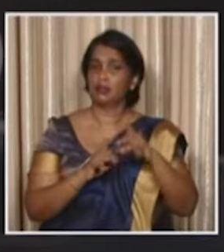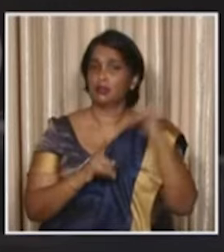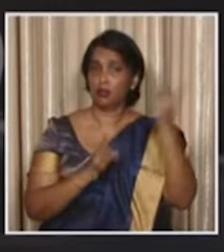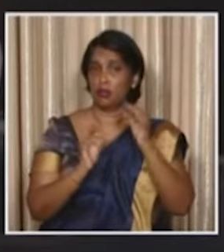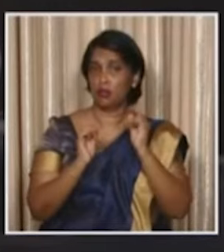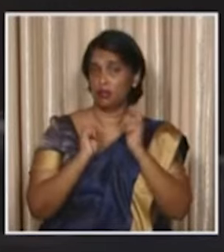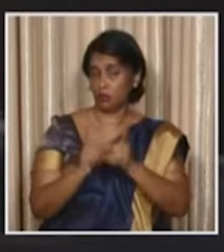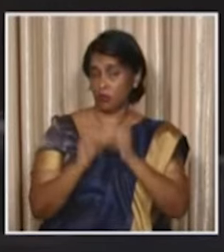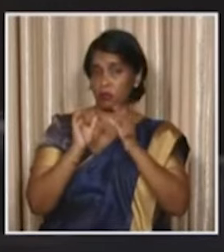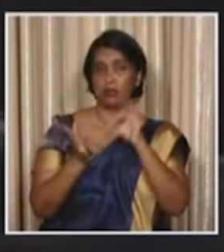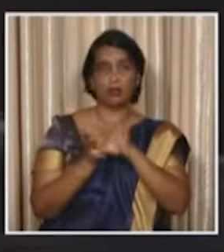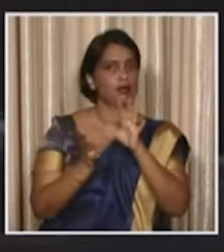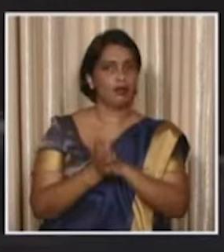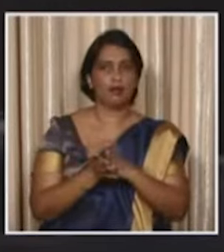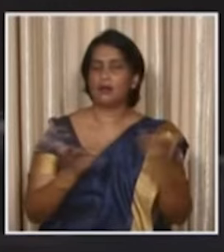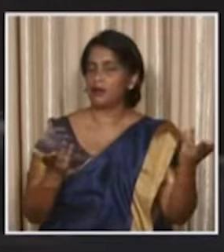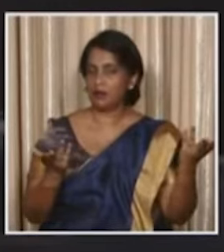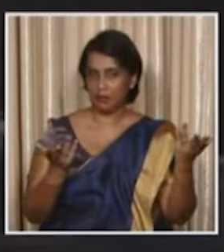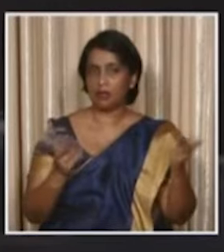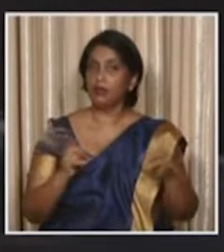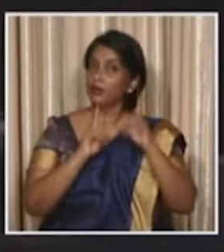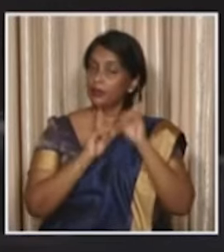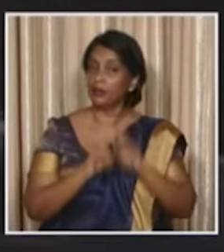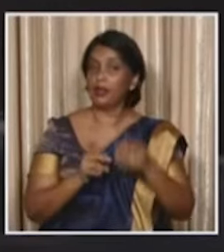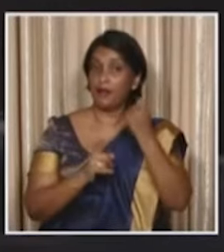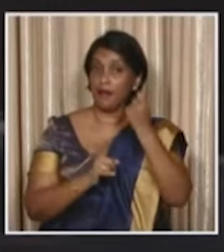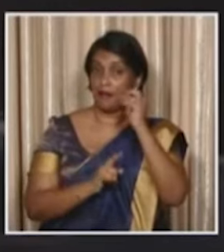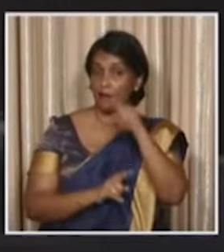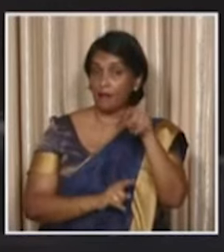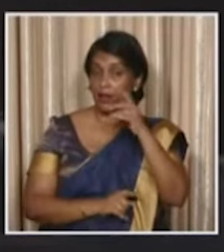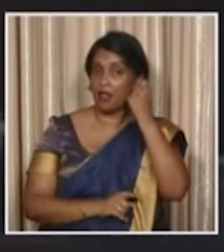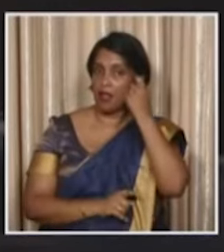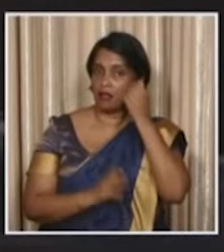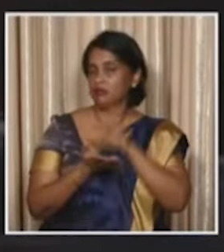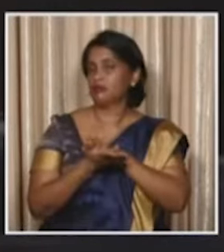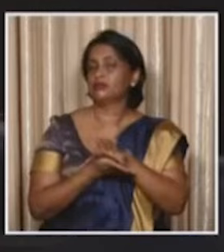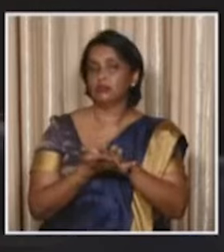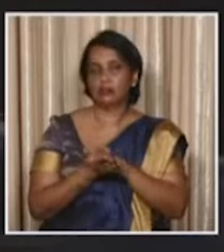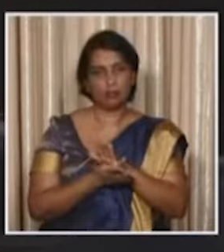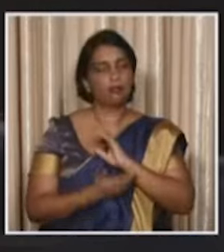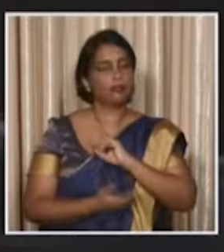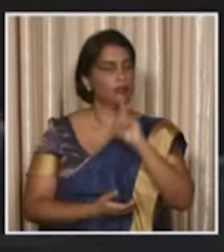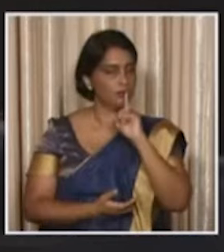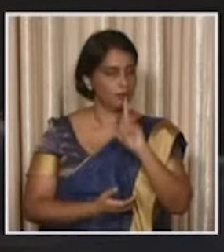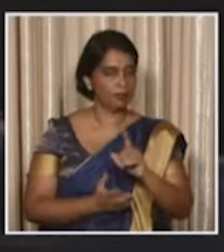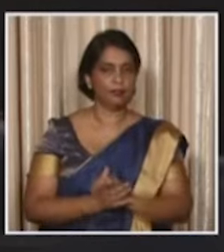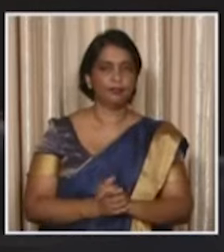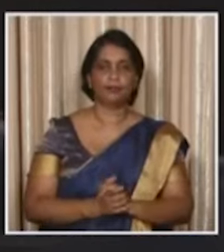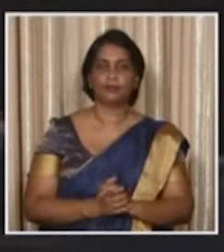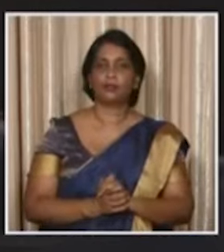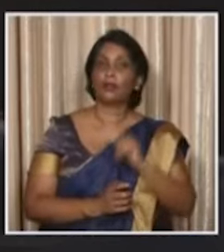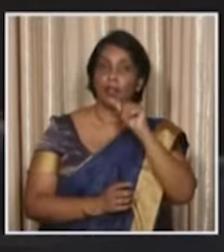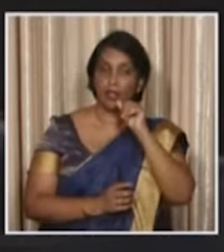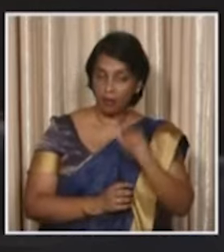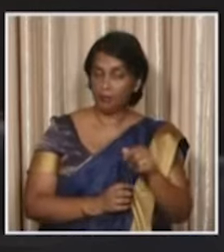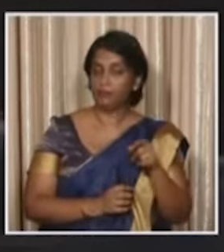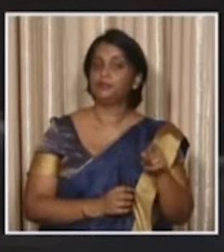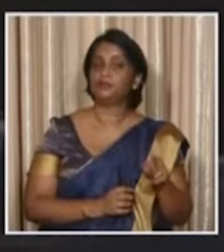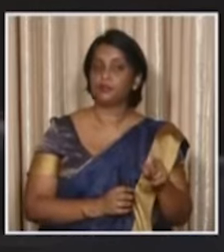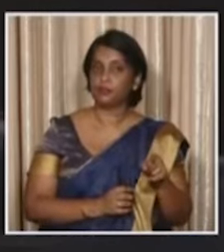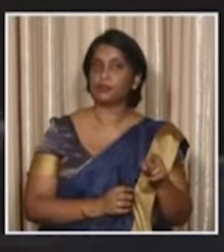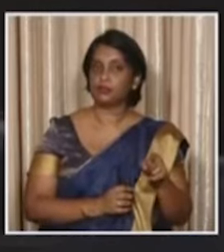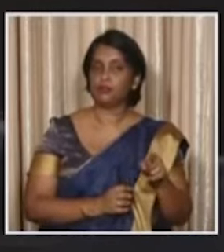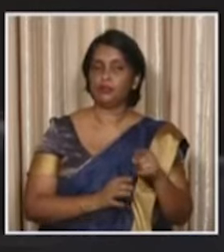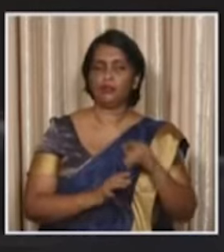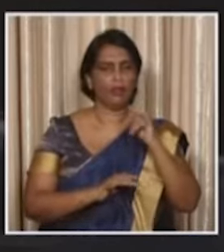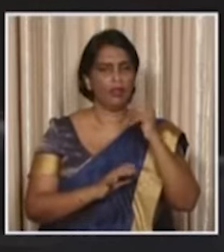සූත්‍රයක් නීතිගත කරලා නැහැ. එනිසායි වැරදි අදහස නිවැරදි යුතුයි කියන කවදාරණය කරනවා. ඇත්තටම ගත්තොත් දැන් මේකේ තියෙන